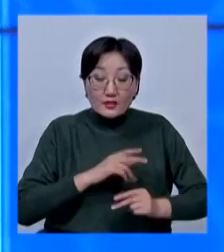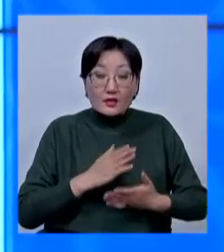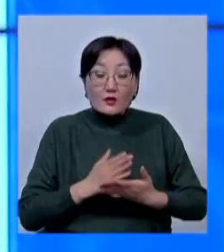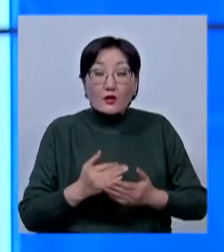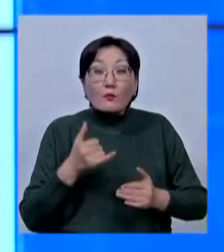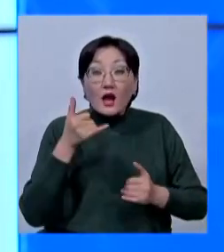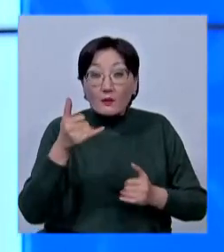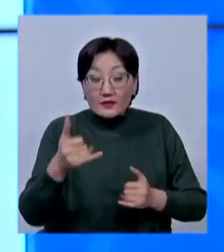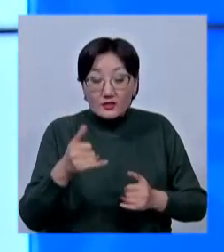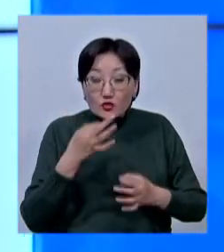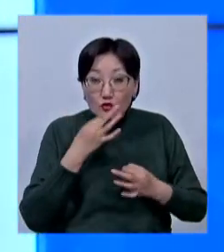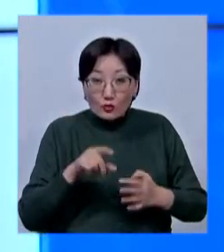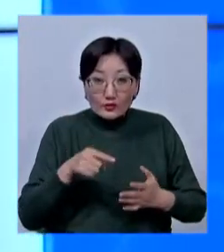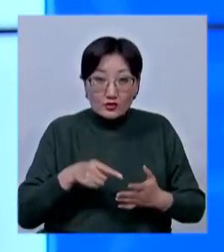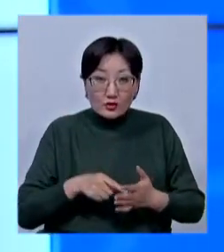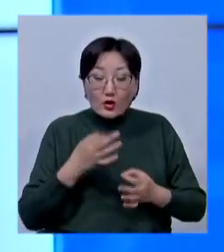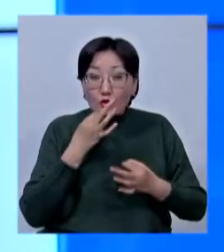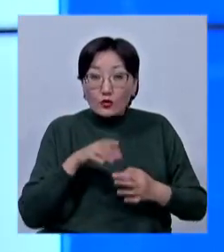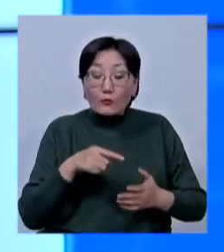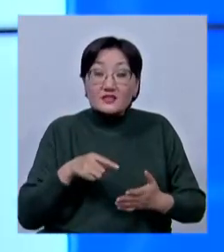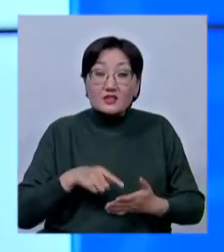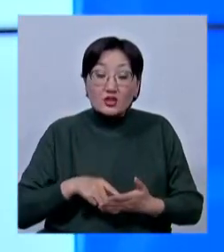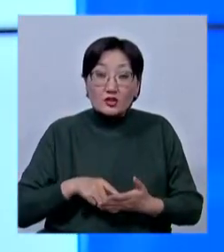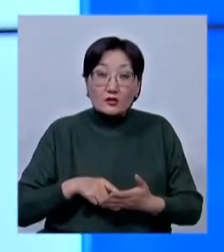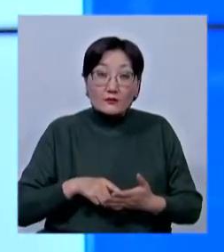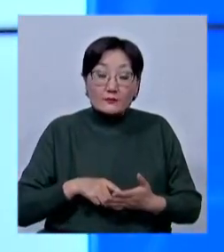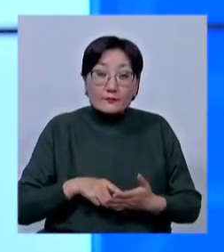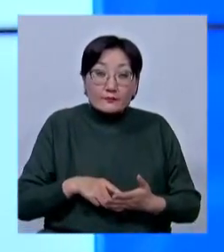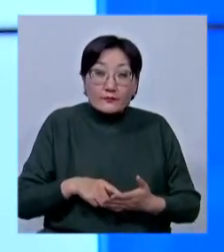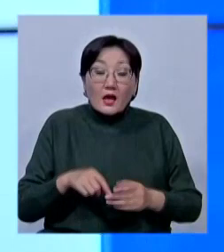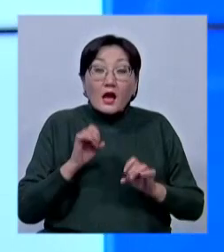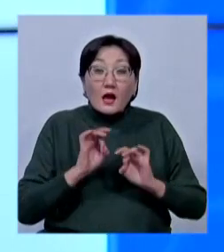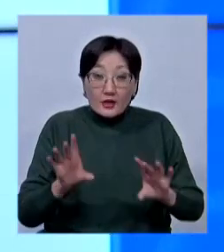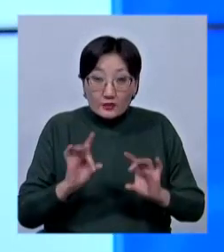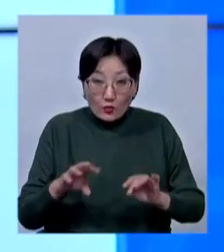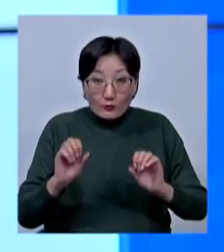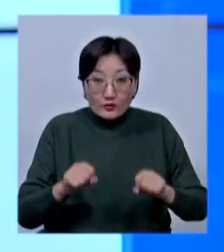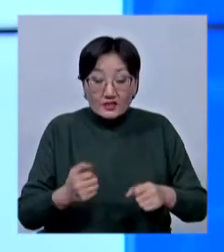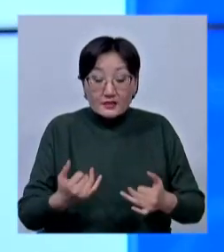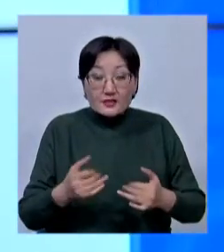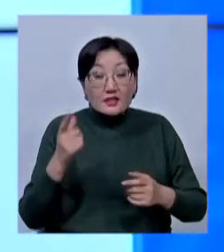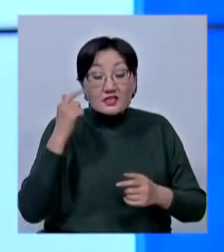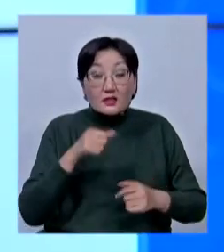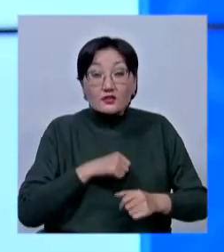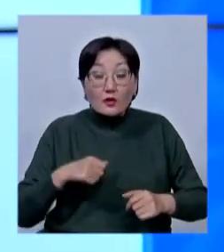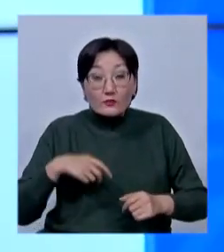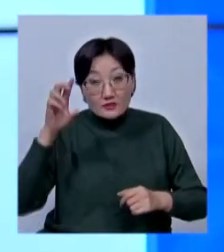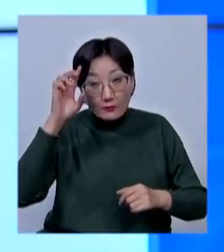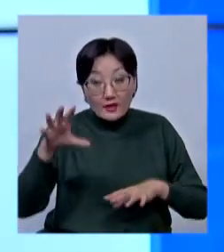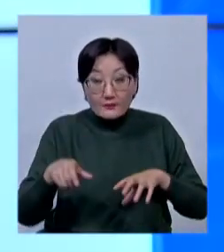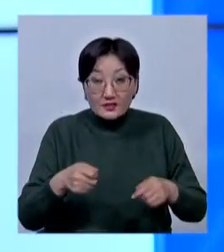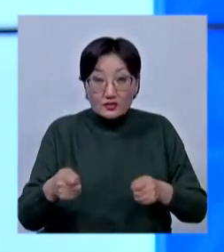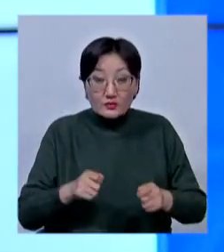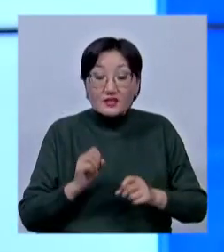Соған хабарласып, кез келген сұрақты, кез келген мәселені айтуға болады. Қазір білесіз ғой, мемлекет